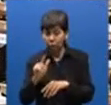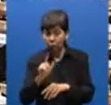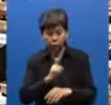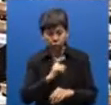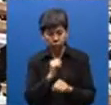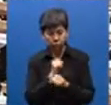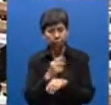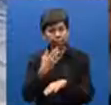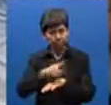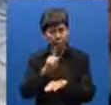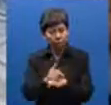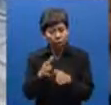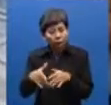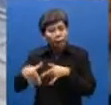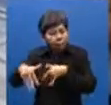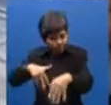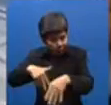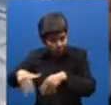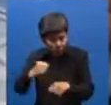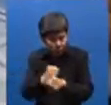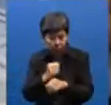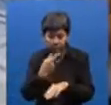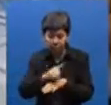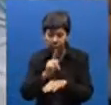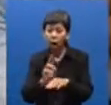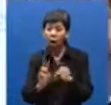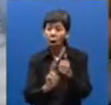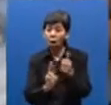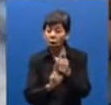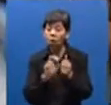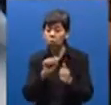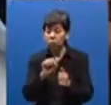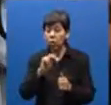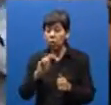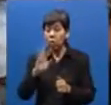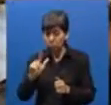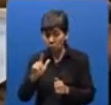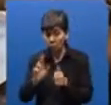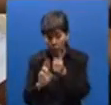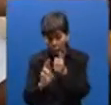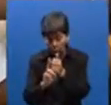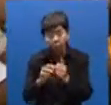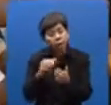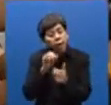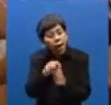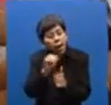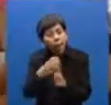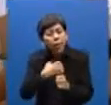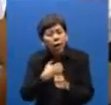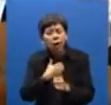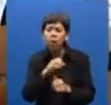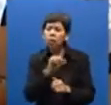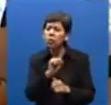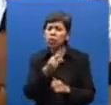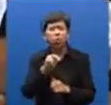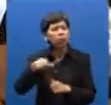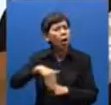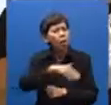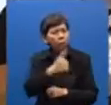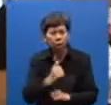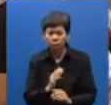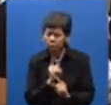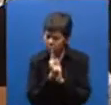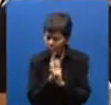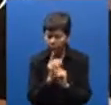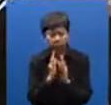ชาติทำหน้าที่ประธานฝ่ายฆราวาสโดยรองประธานสภานิติบัญญัติแห่งชาติหรือสนชได้เสนอแนะให้สมาชิกสนชทุกคนยึด